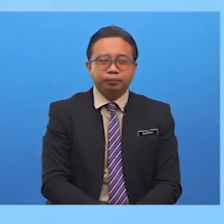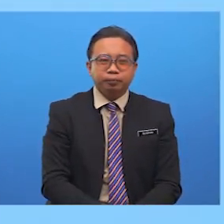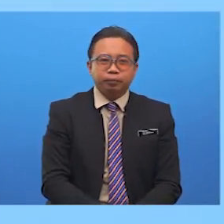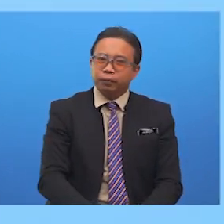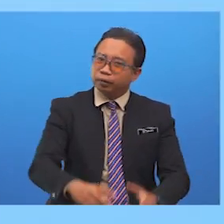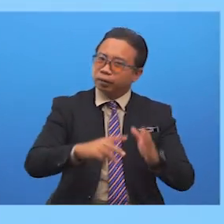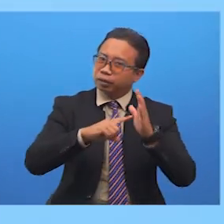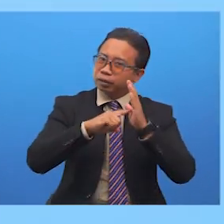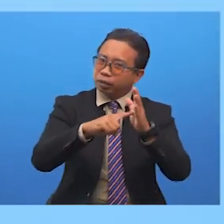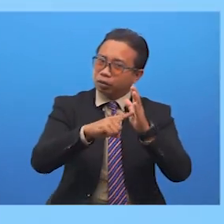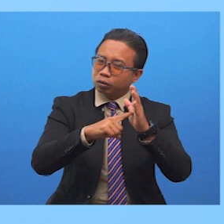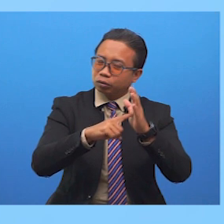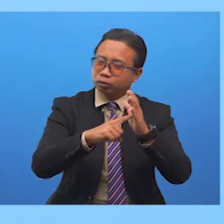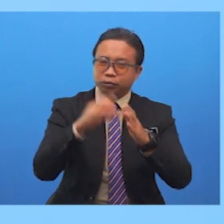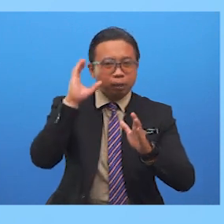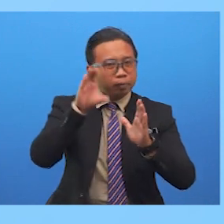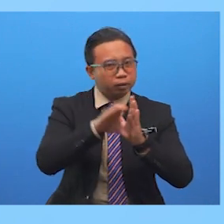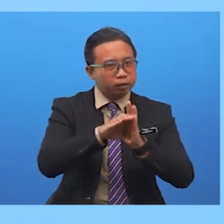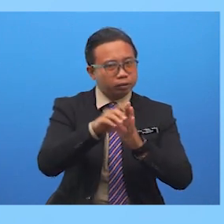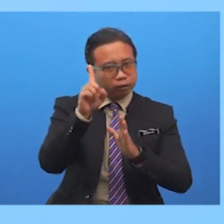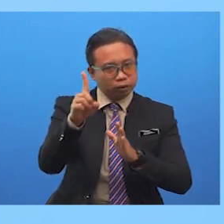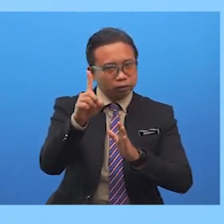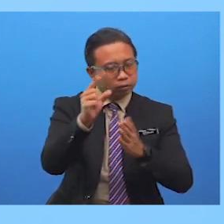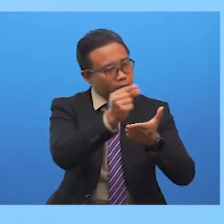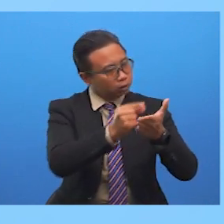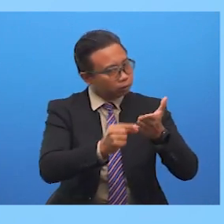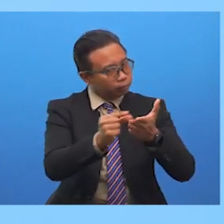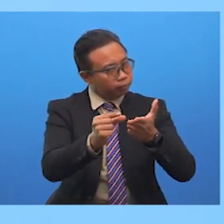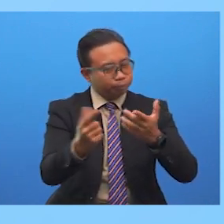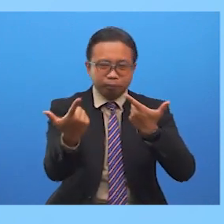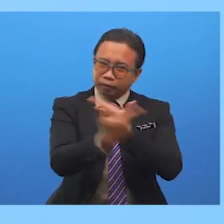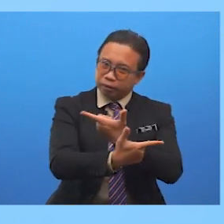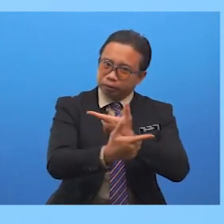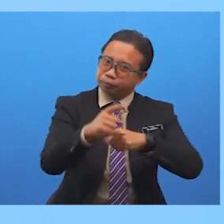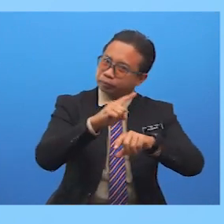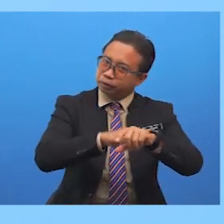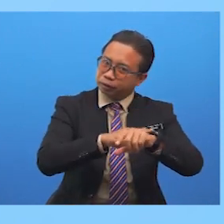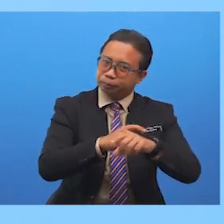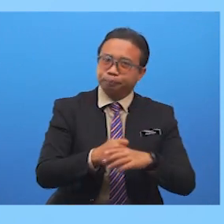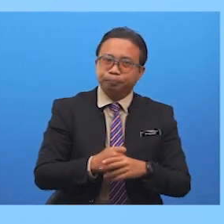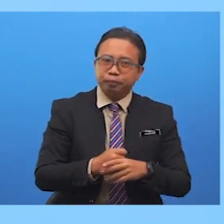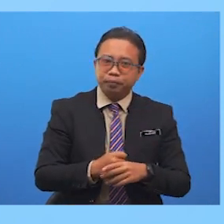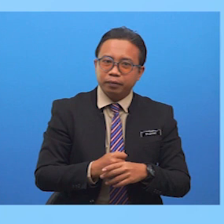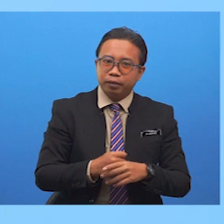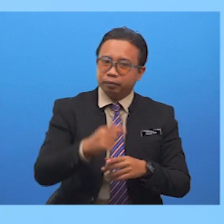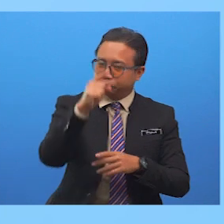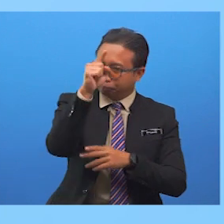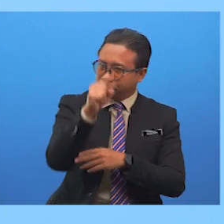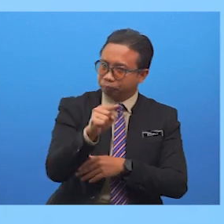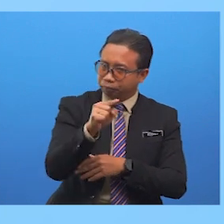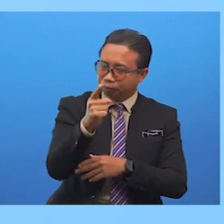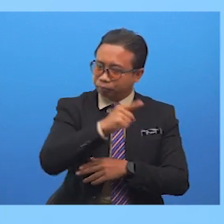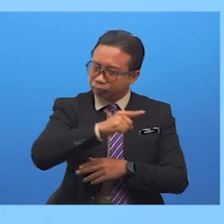berdasarkan paparan ini pada suatu graf jarak melawan masa faksi mencang